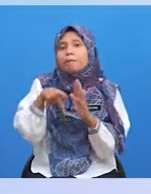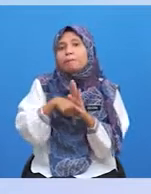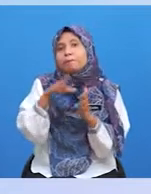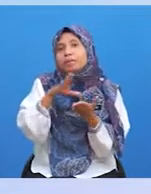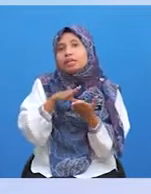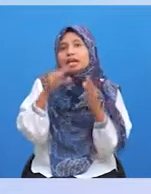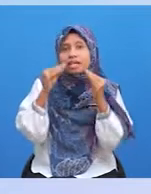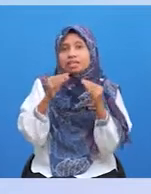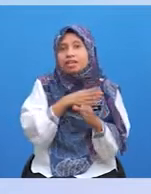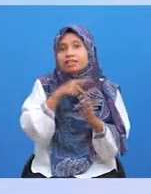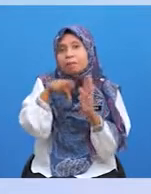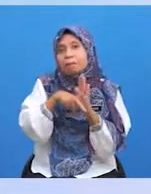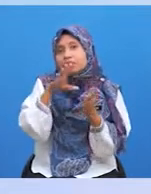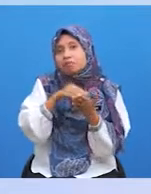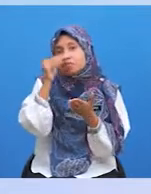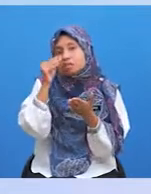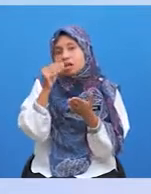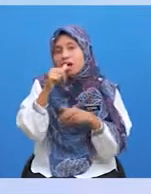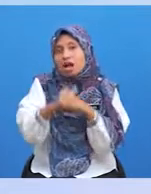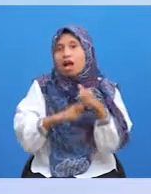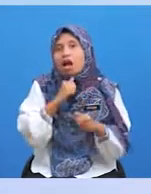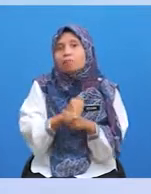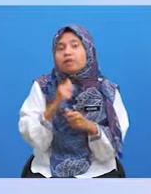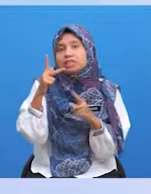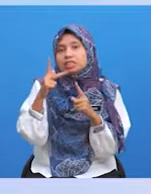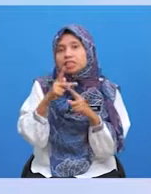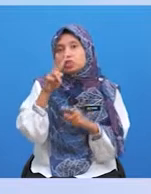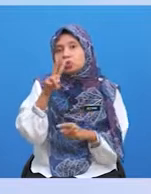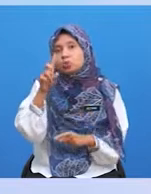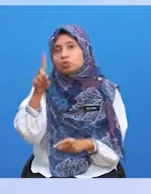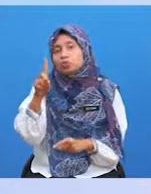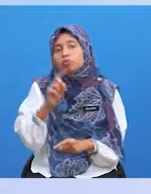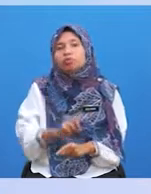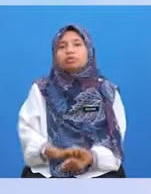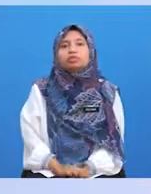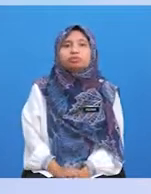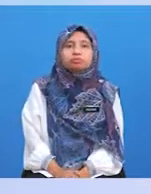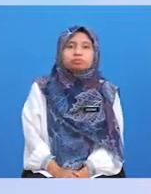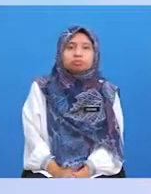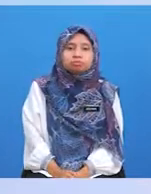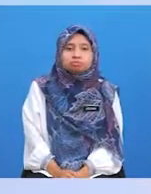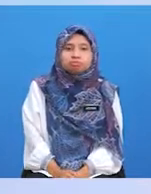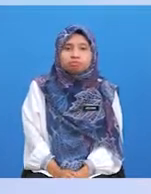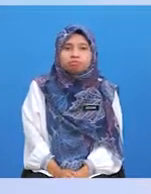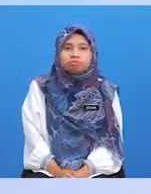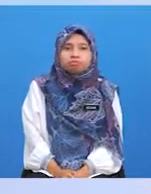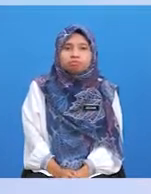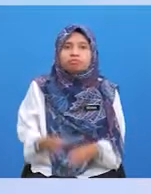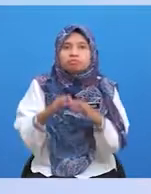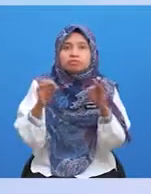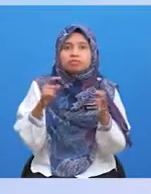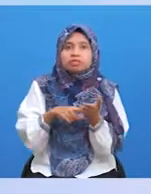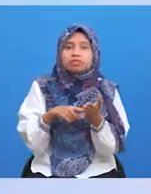keistimewaan pengajaran dan pembelajaran abad ke-21. Ayat